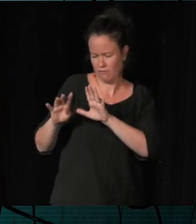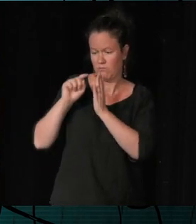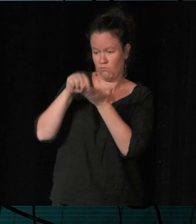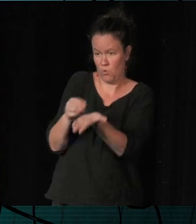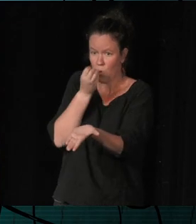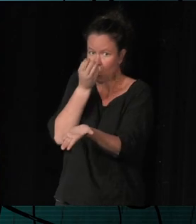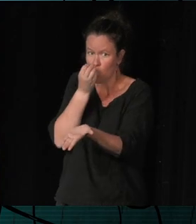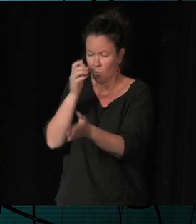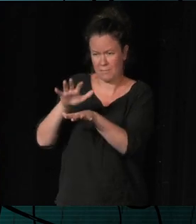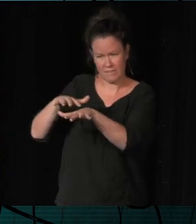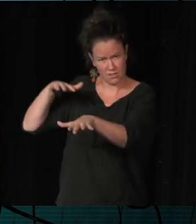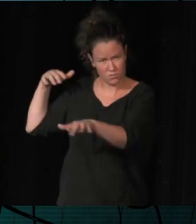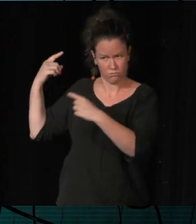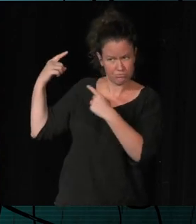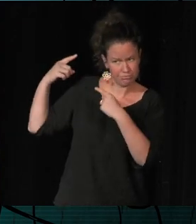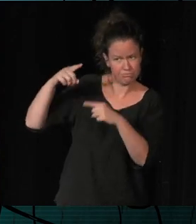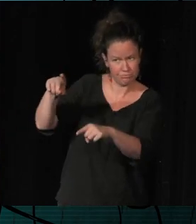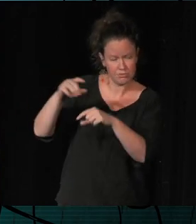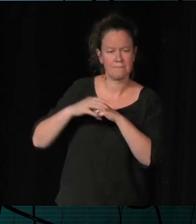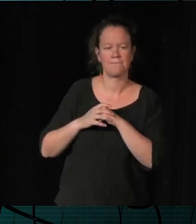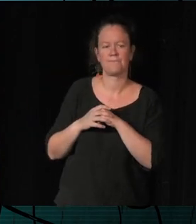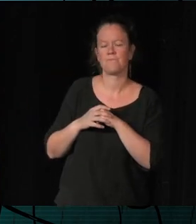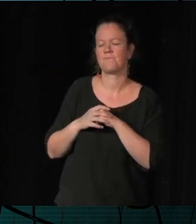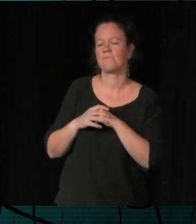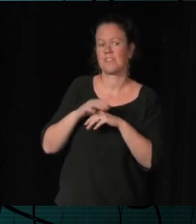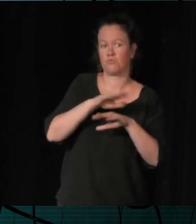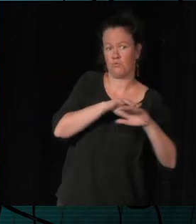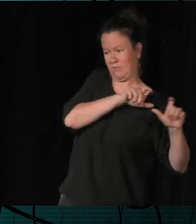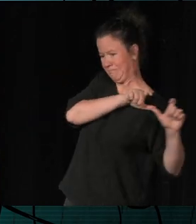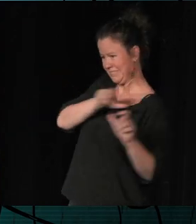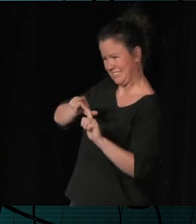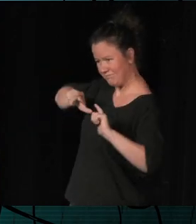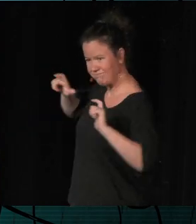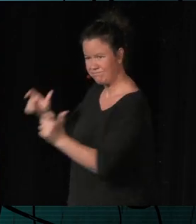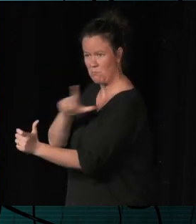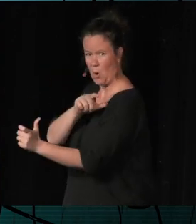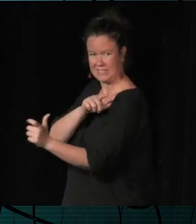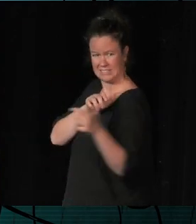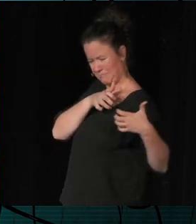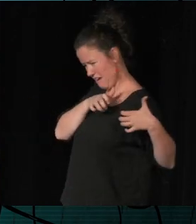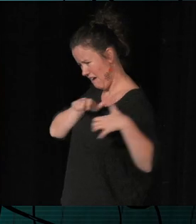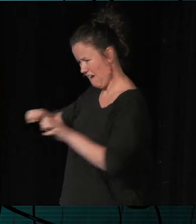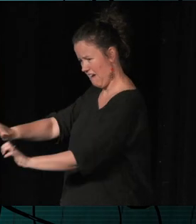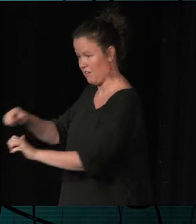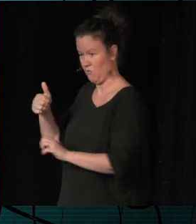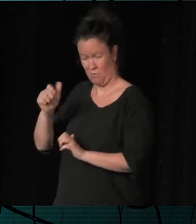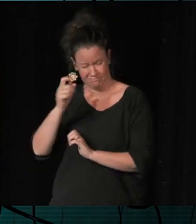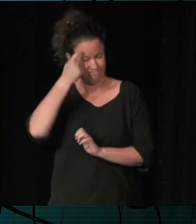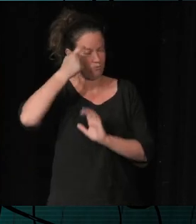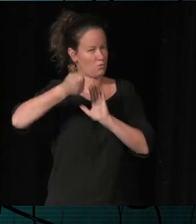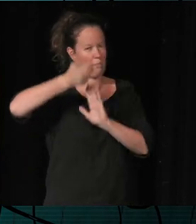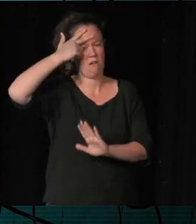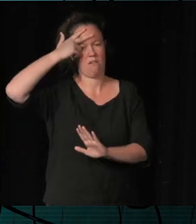souvenir assez traumatique de cette expérience. Ils ont gardé un souvenir traumatique de la répression policière qui avait lieu à cette époque, et ils en tirent un jeu qui